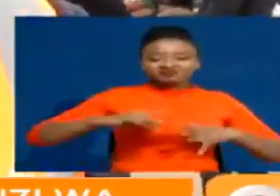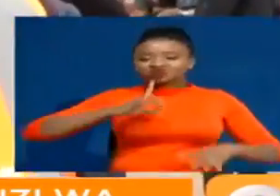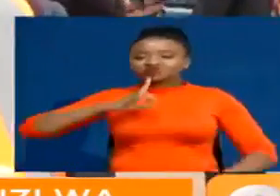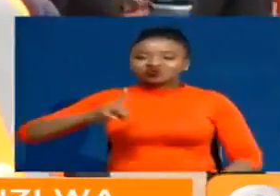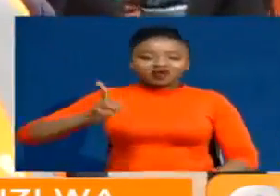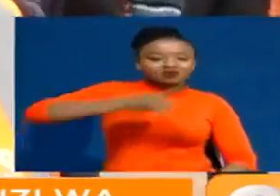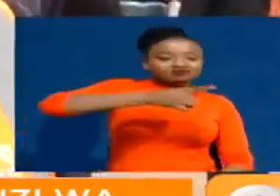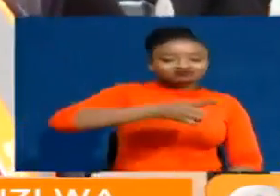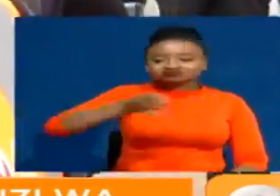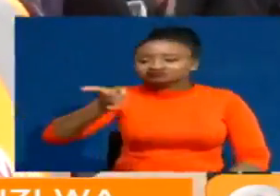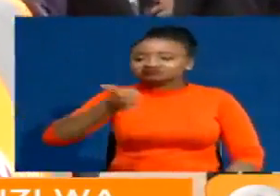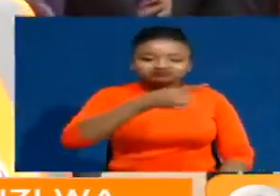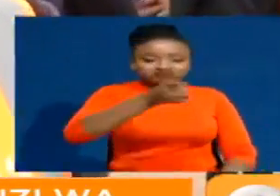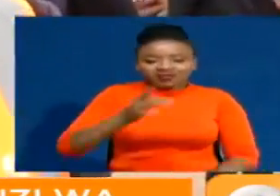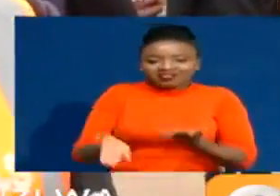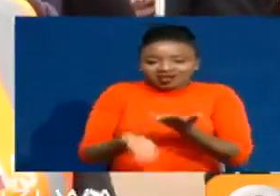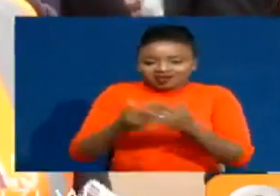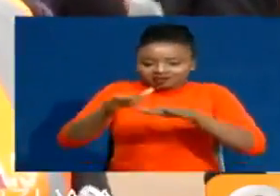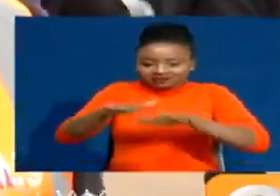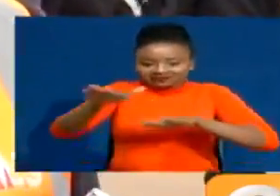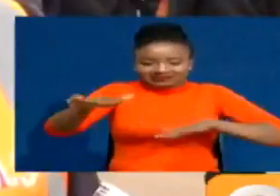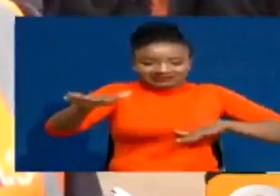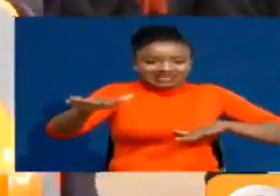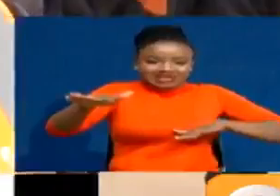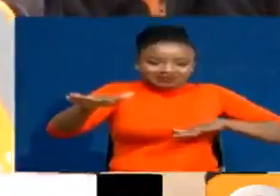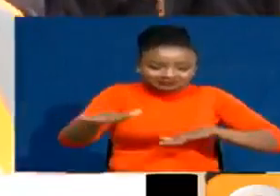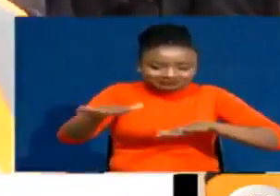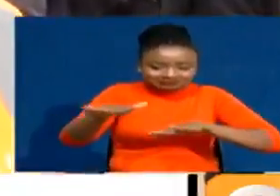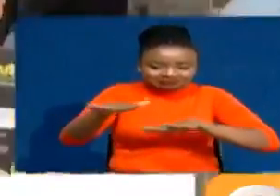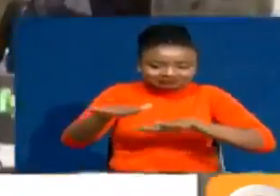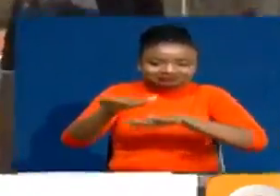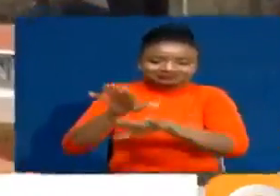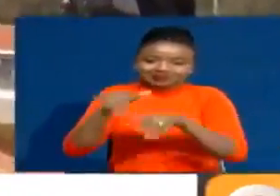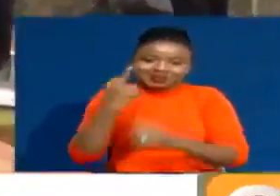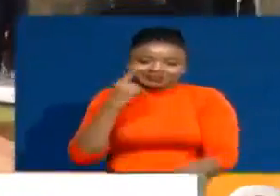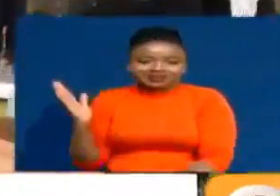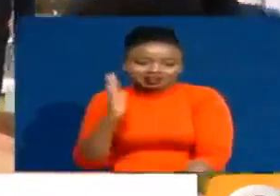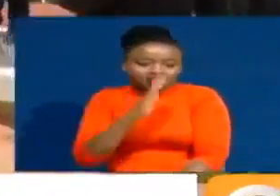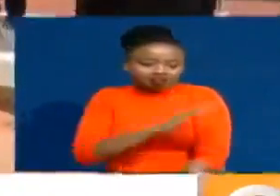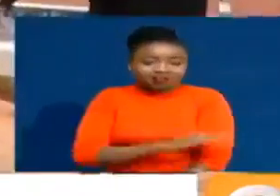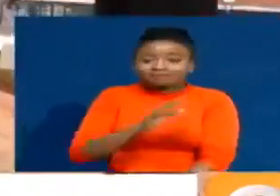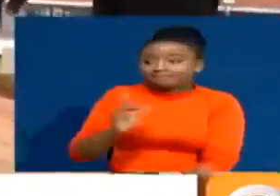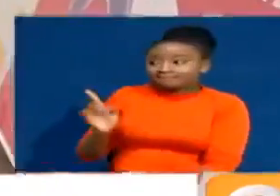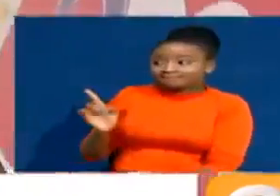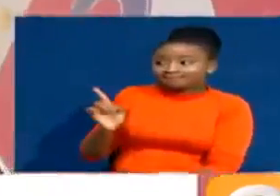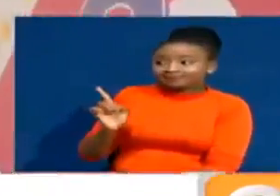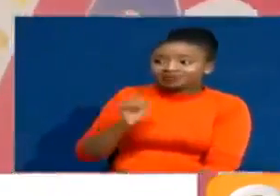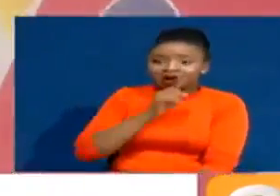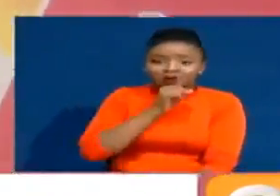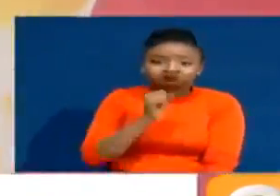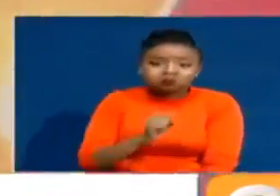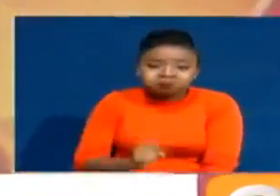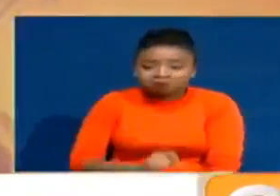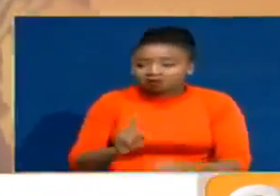into their destinations and the congestion will cease. You'll see that as the day goes by. Abiria wazee, walio